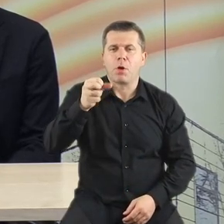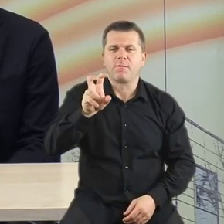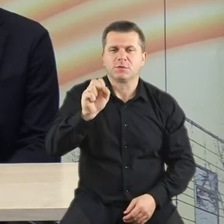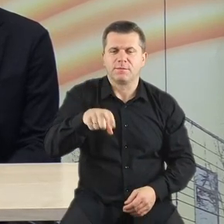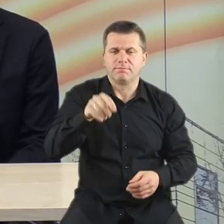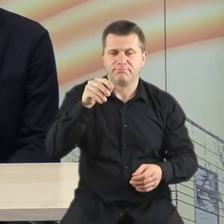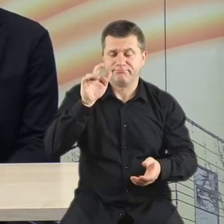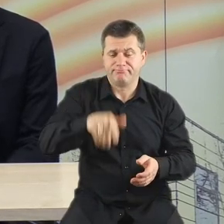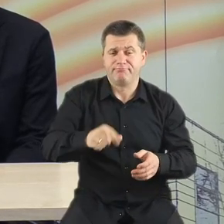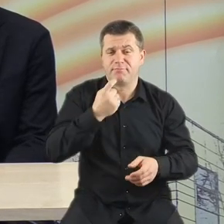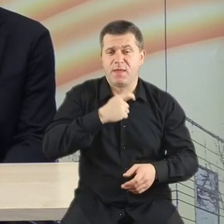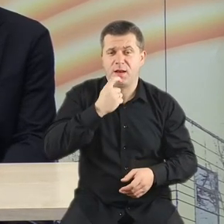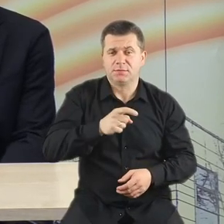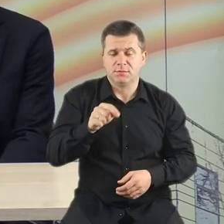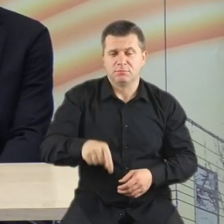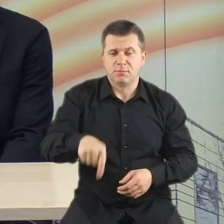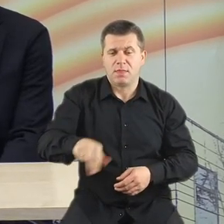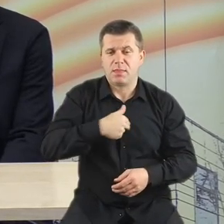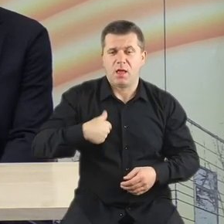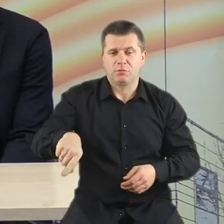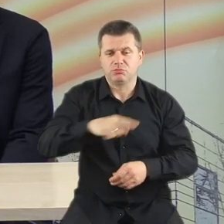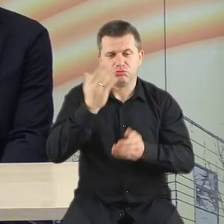Państwa gościć w murach naszej czytelni,